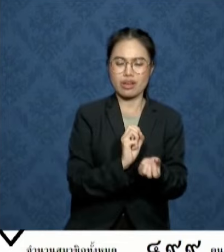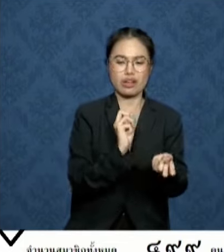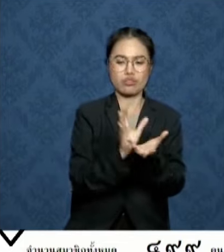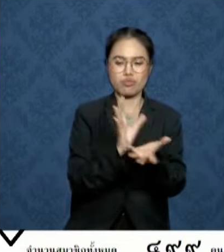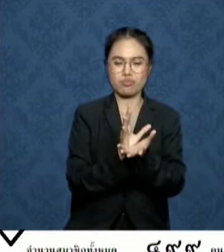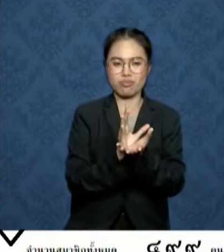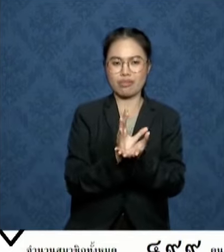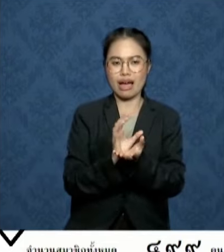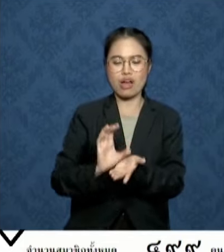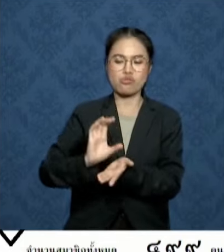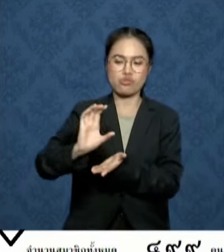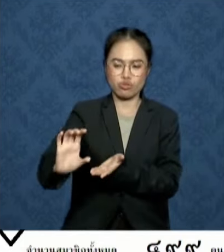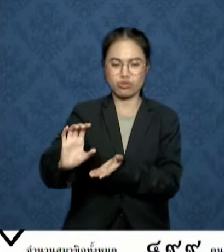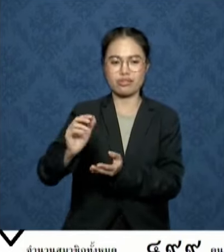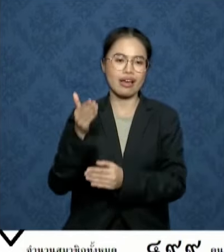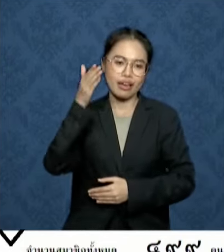ครับ